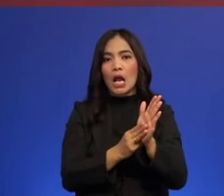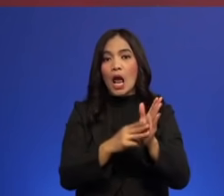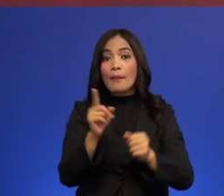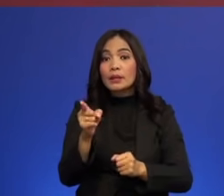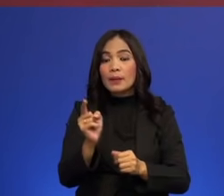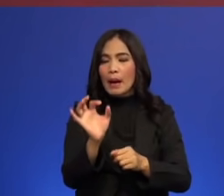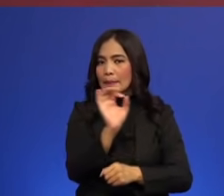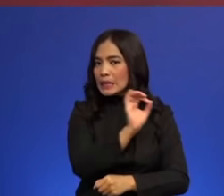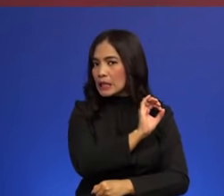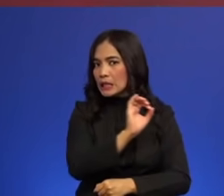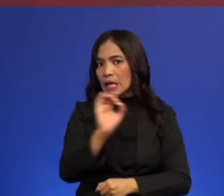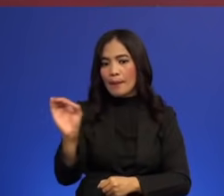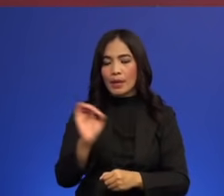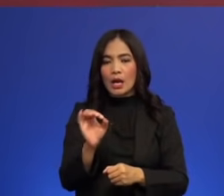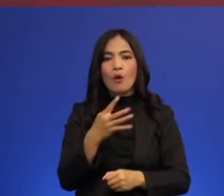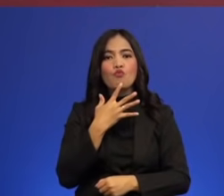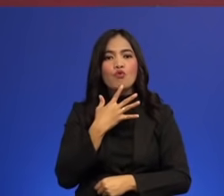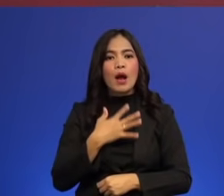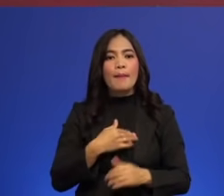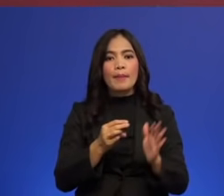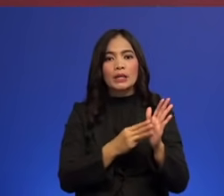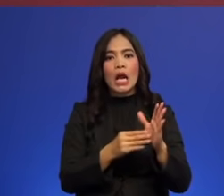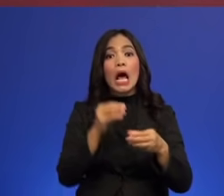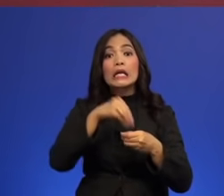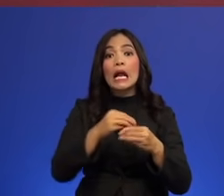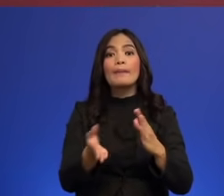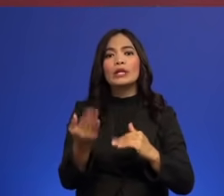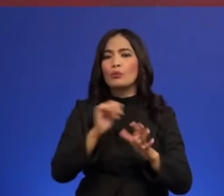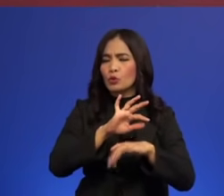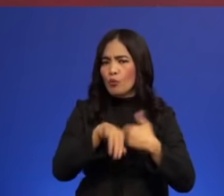tidak pernah tidak bermasalah dalam hidup ini.